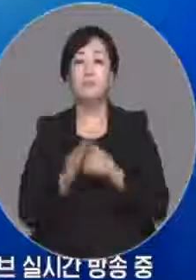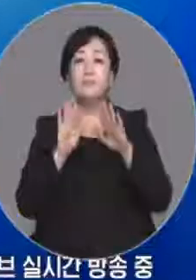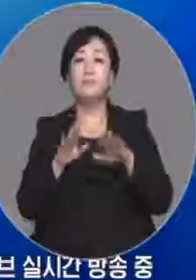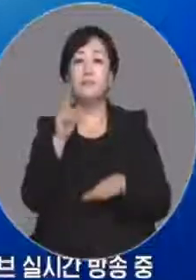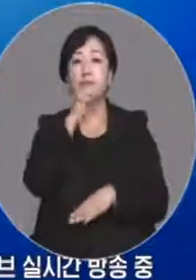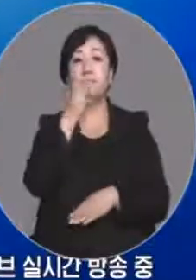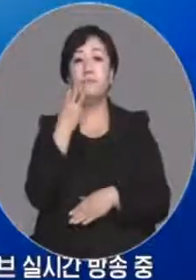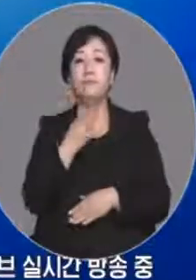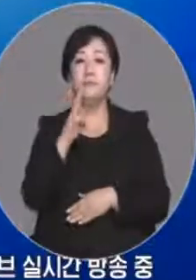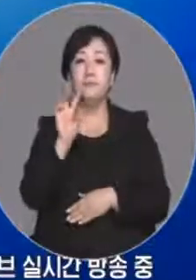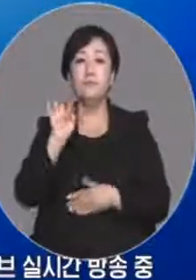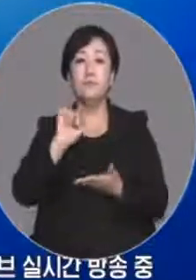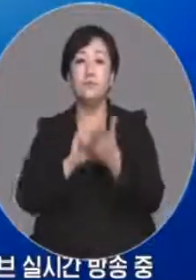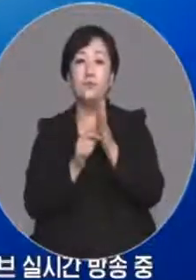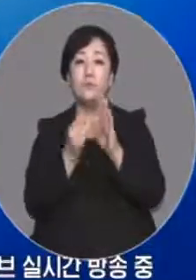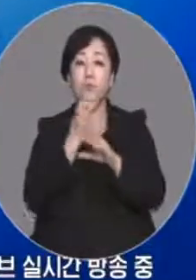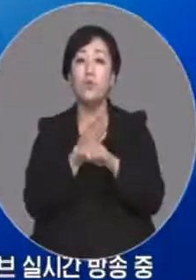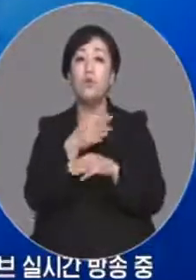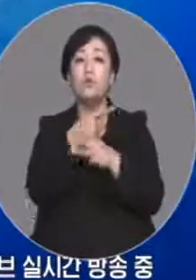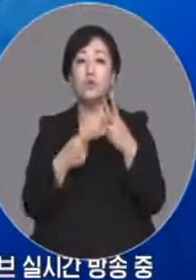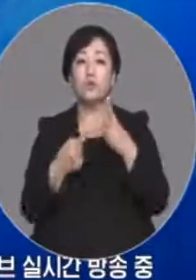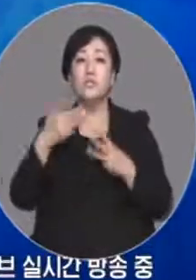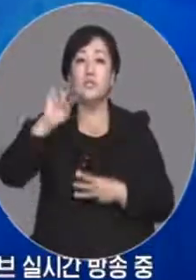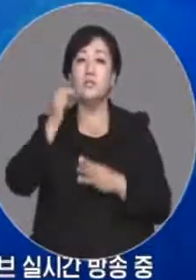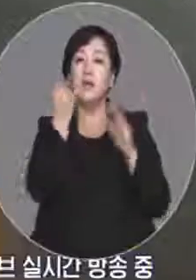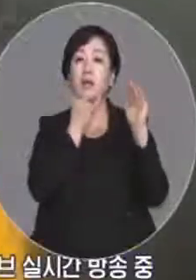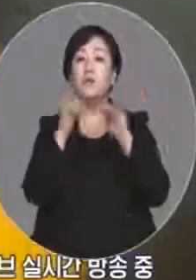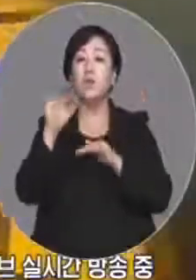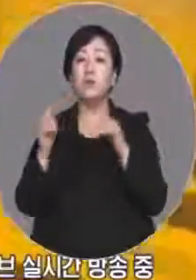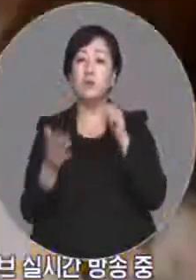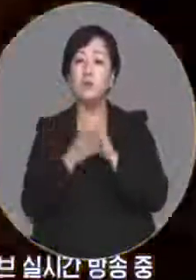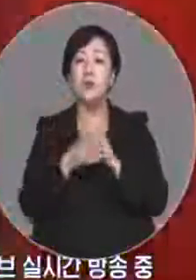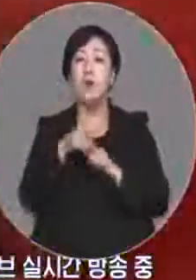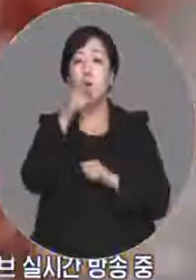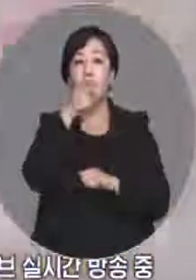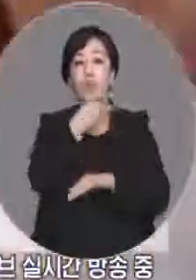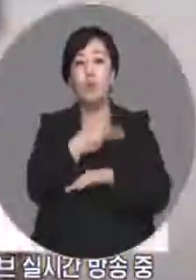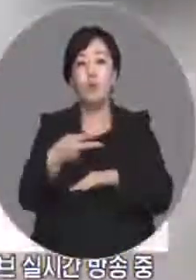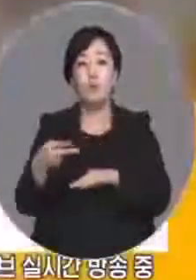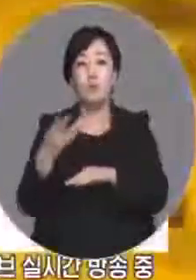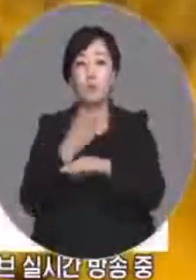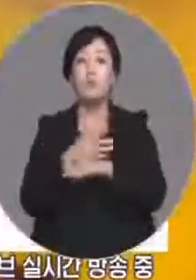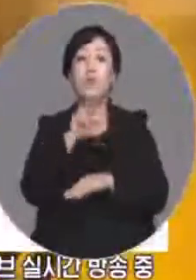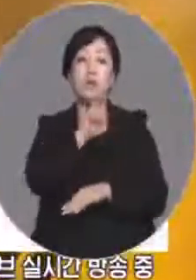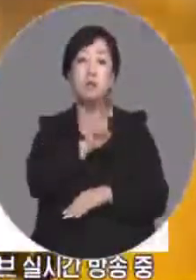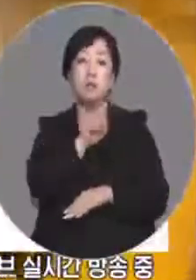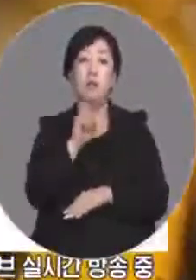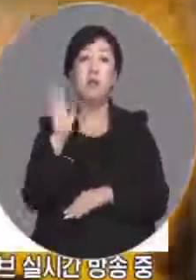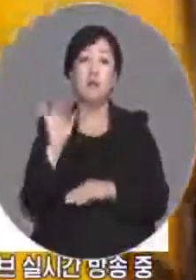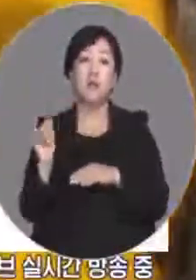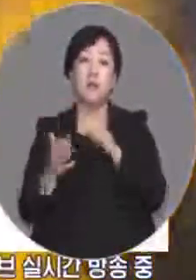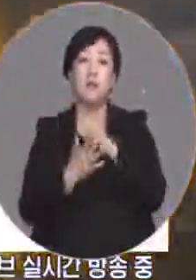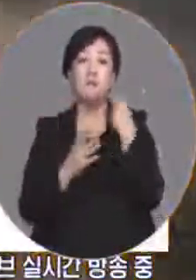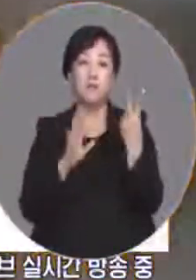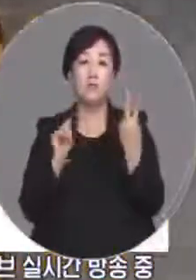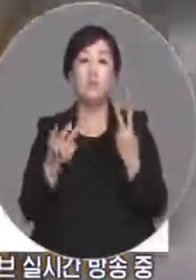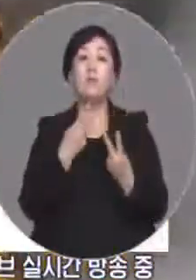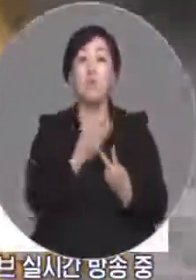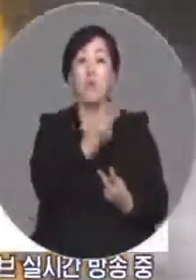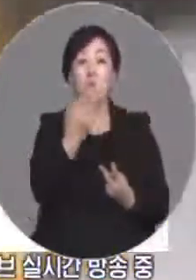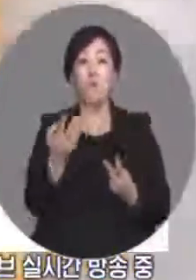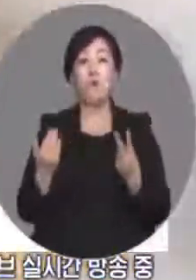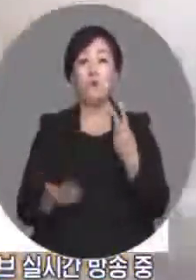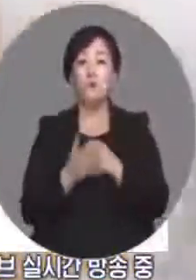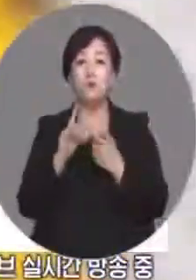오늘 오후 3시 35분쯤 울주군 진하해수욕장에서 물놀이를 하던 20대 A씨 등 두 명이 표류하다